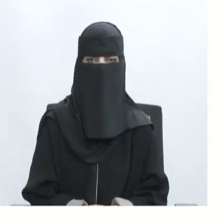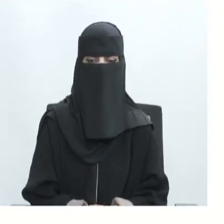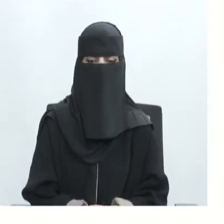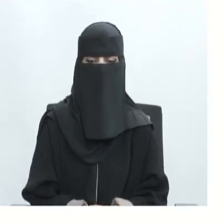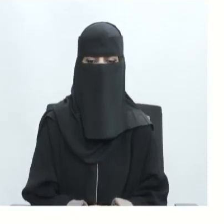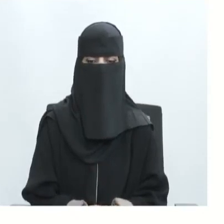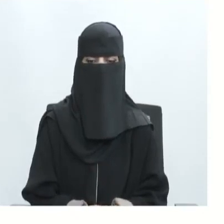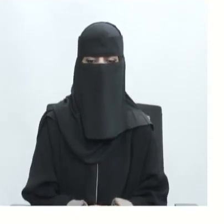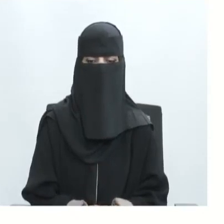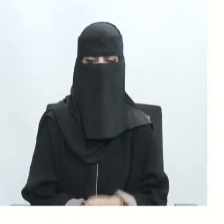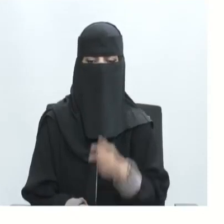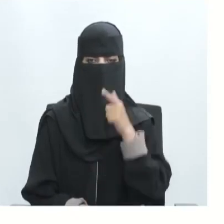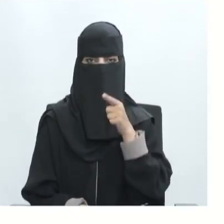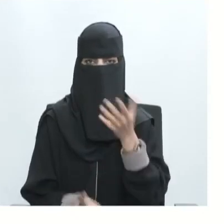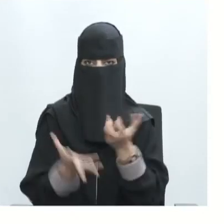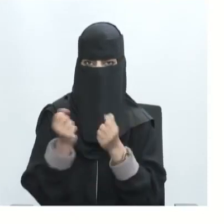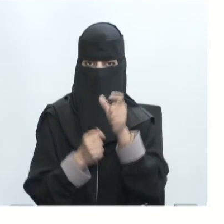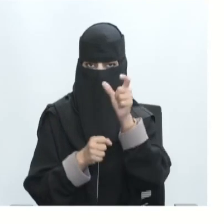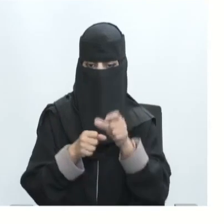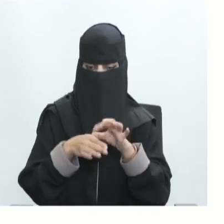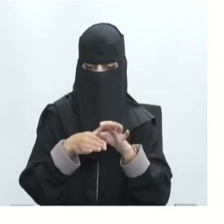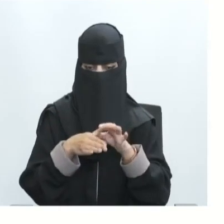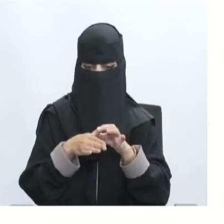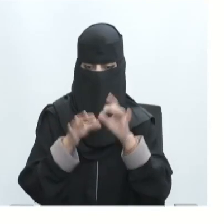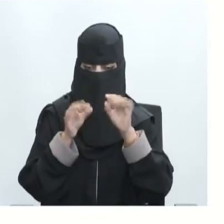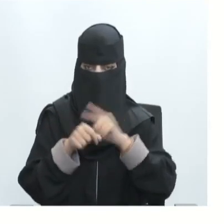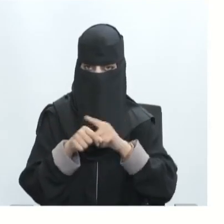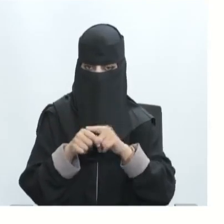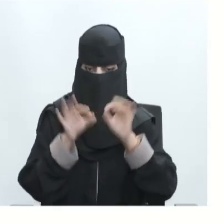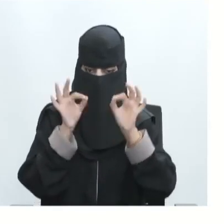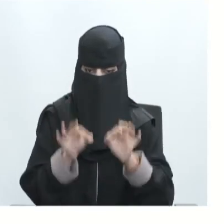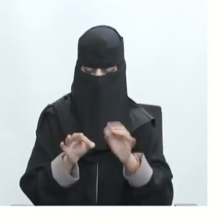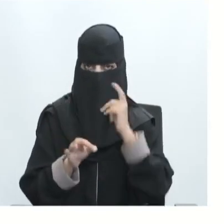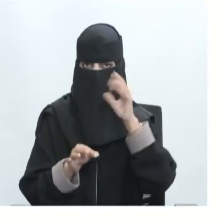اجابه نقول حاجه الانسان الى المنطق لاستكشاف